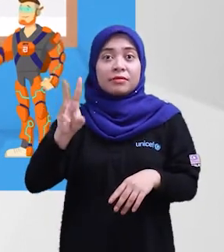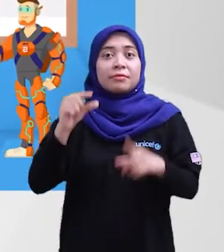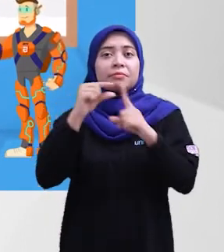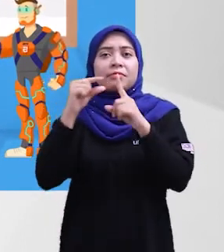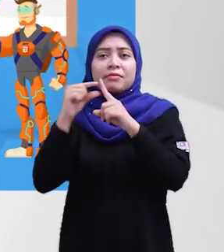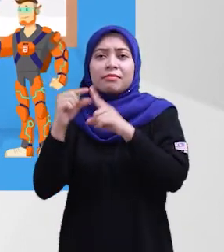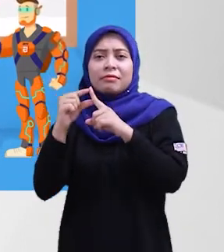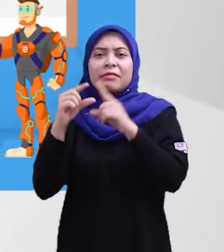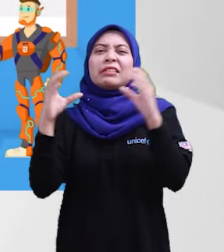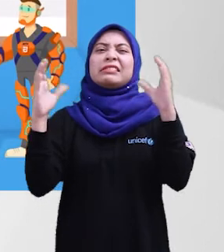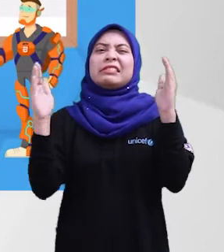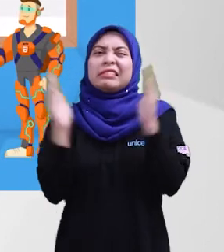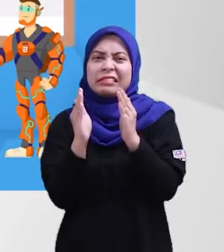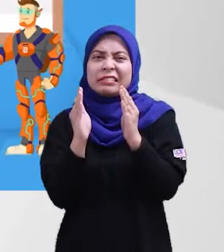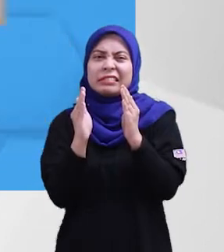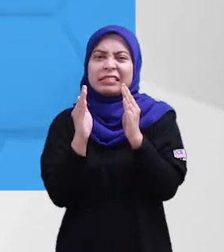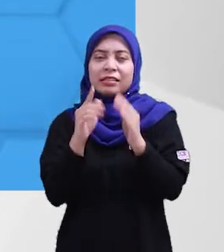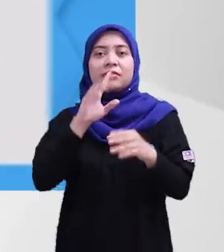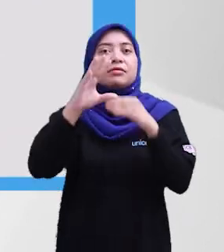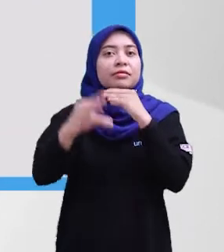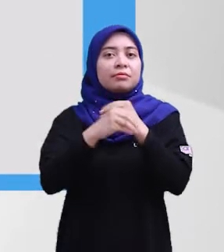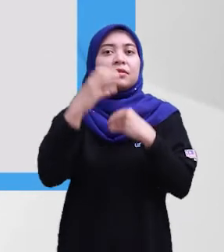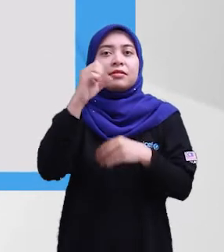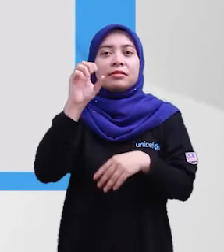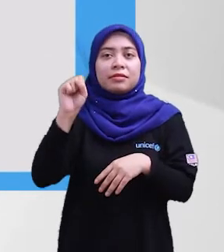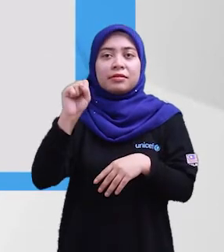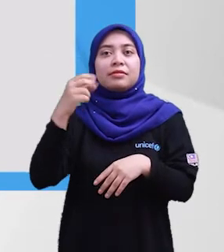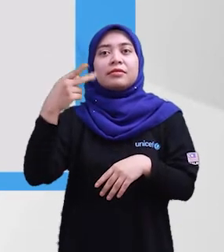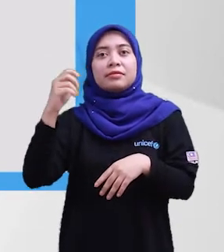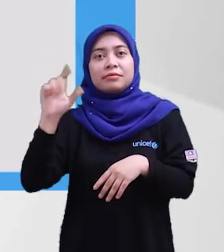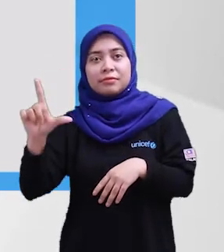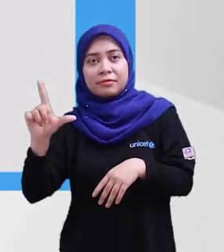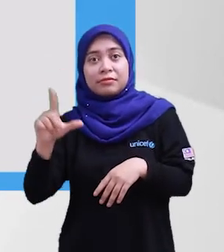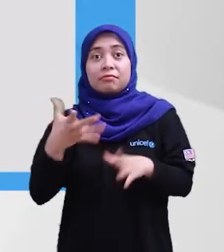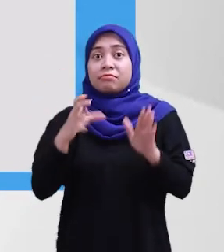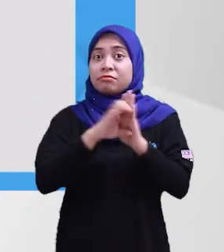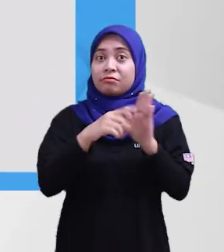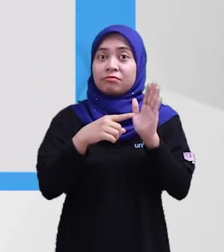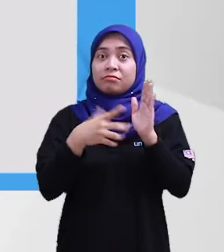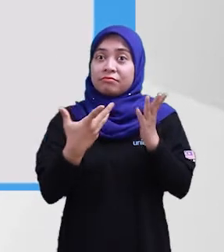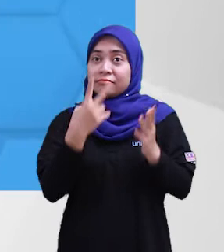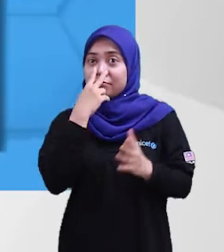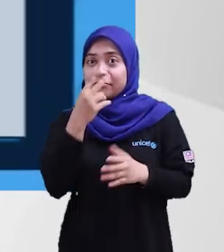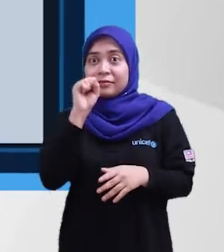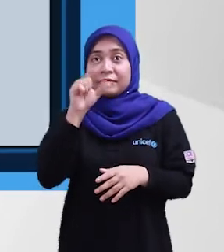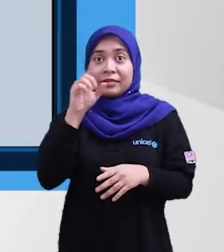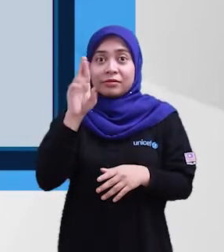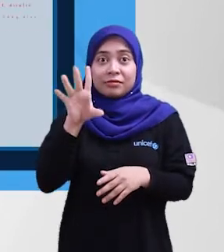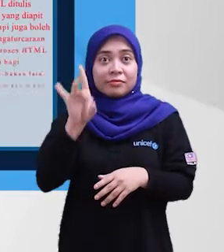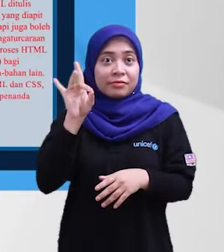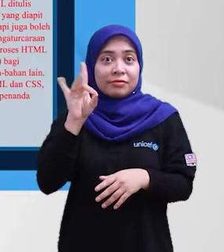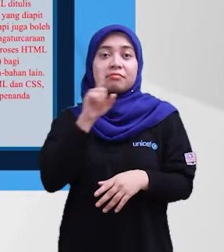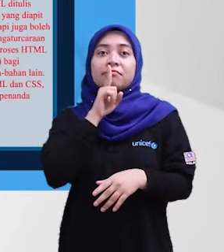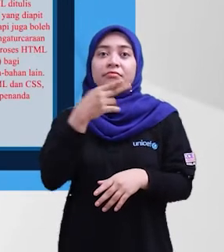yang akan menjadikan perkataan kelihatan kecil. Inilah kesan penambahan CSS kepada HTML. Seperti yang kita lihat dalam contoh,